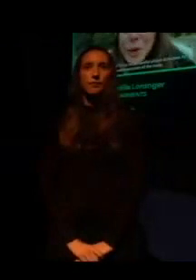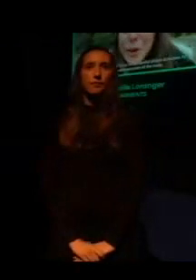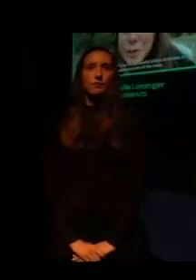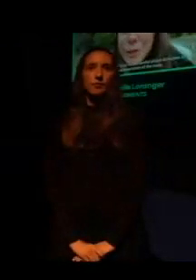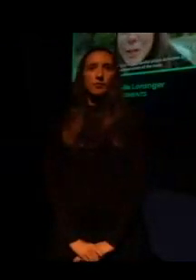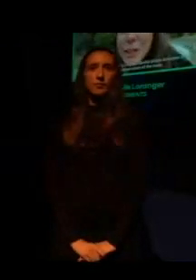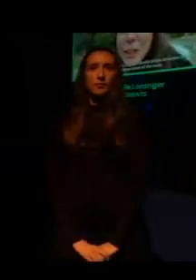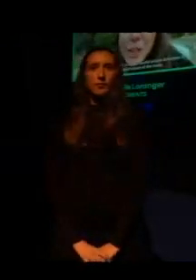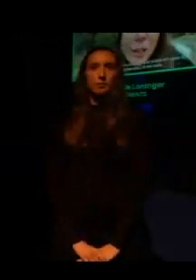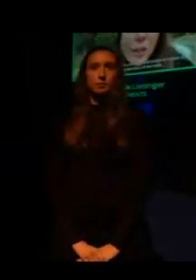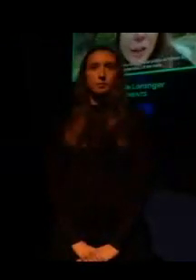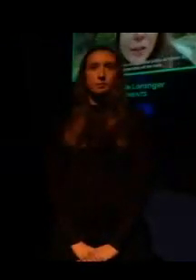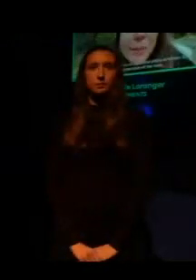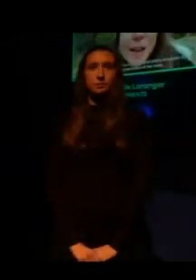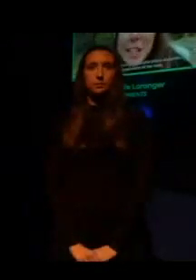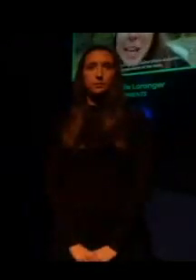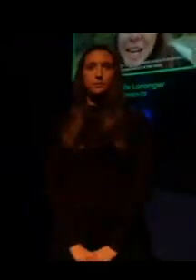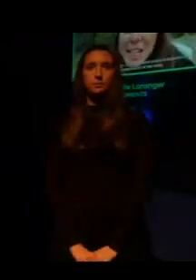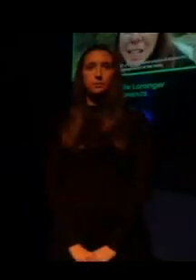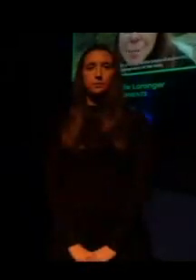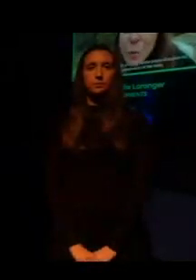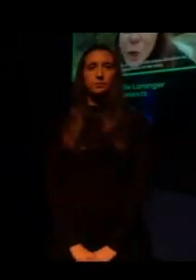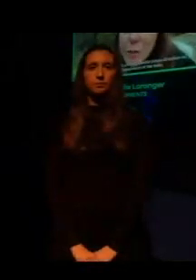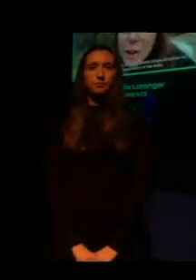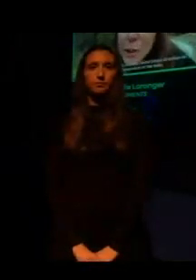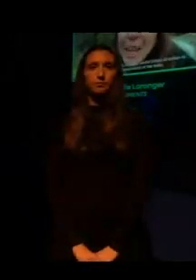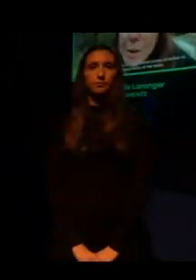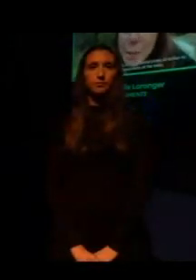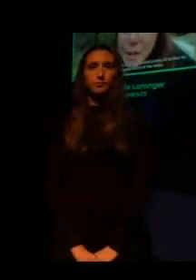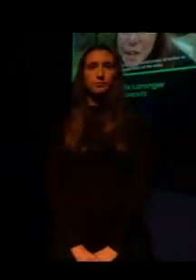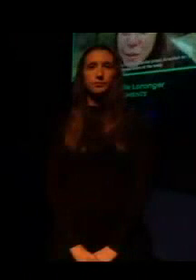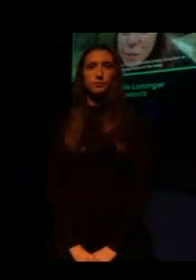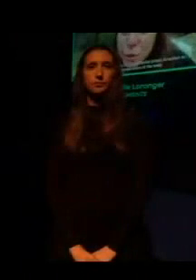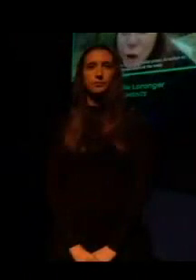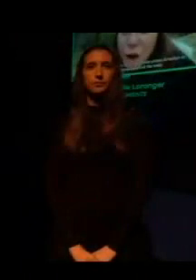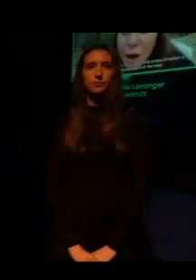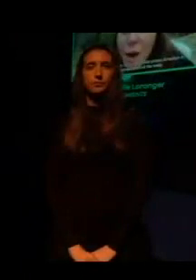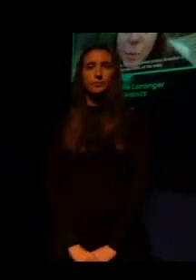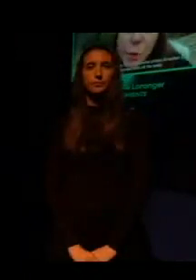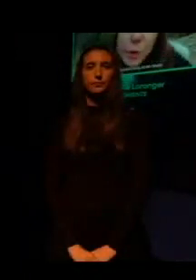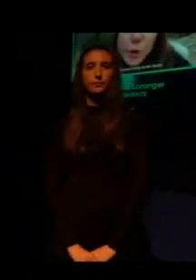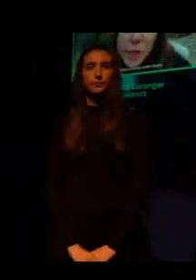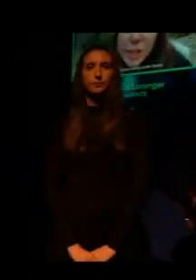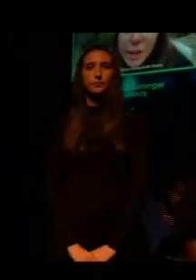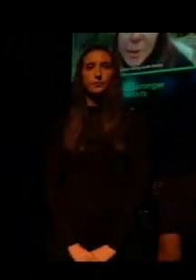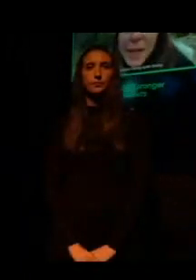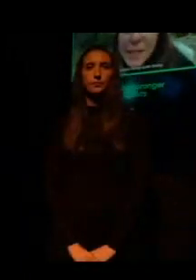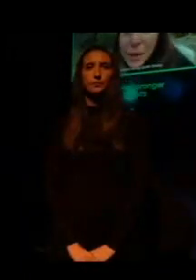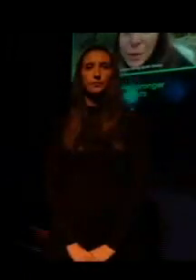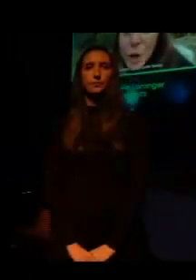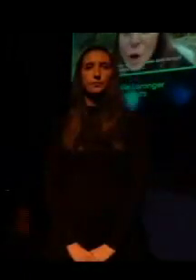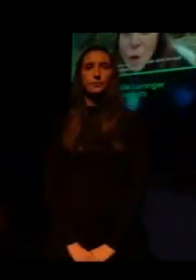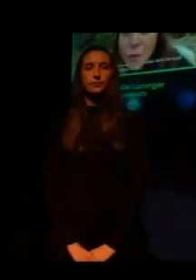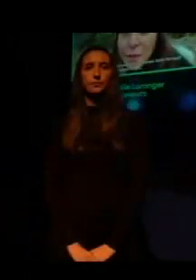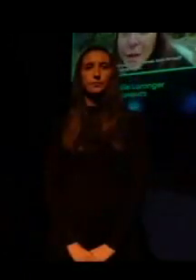nous justement de faire une image léchée pour faire une réappropriation du corps en plus du sujet qui est quand même assez